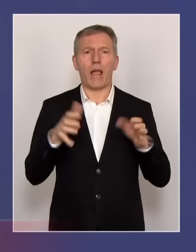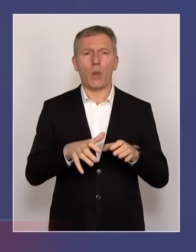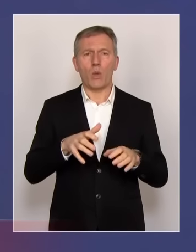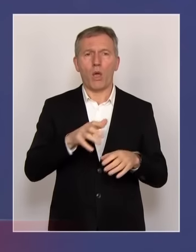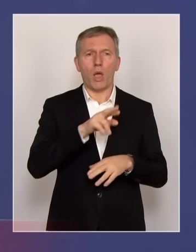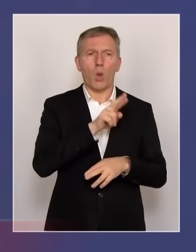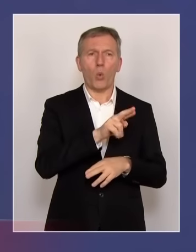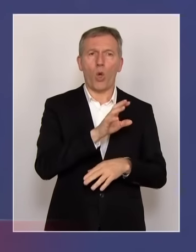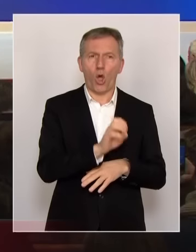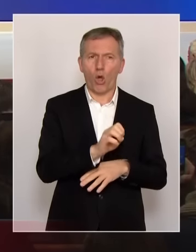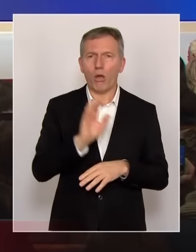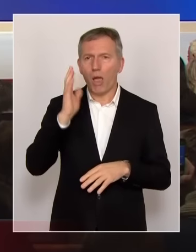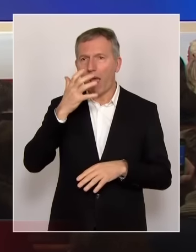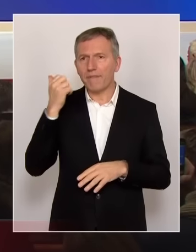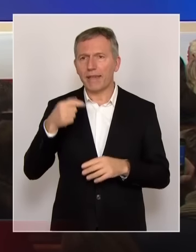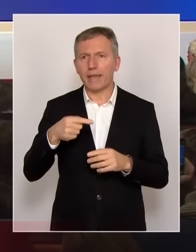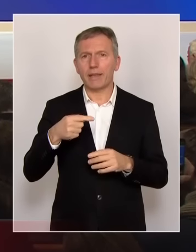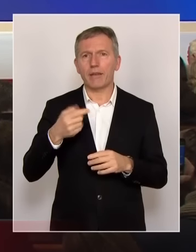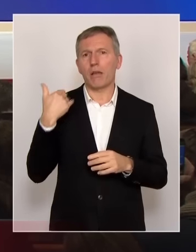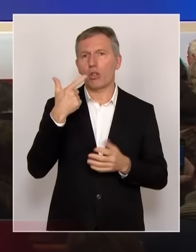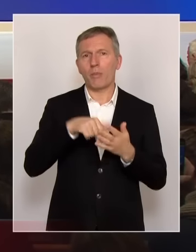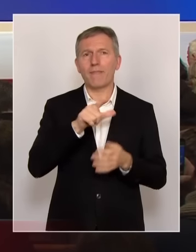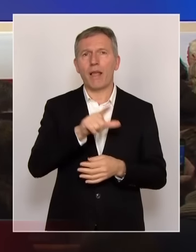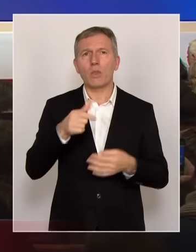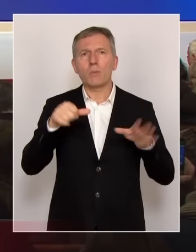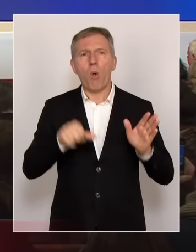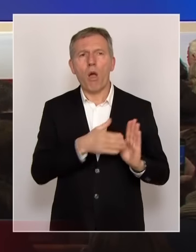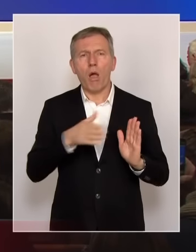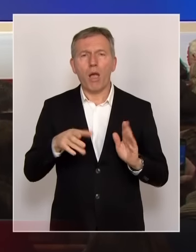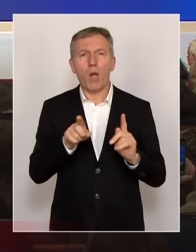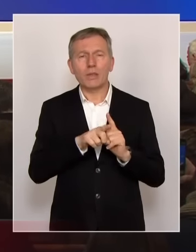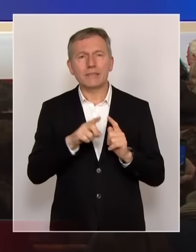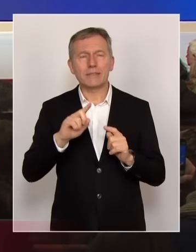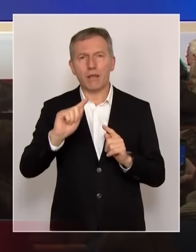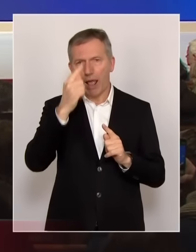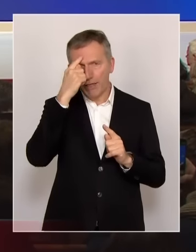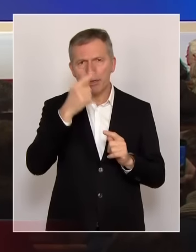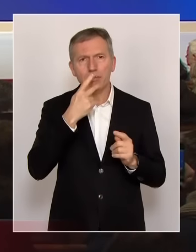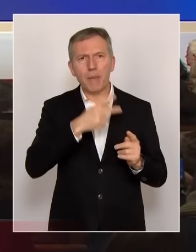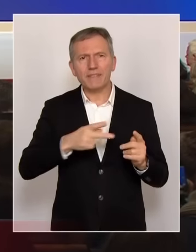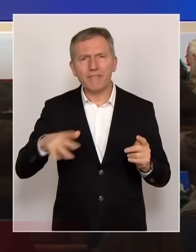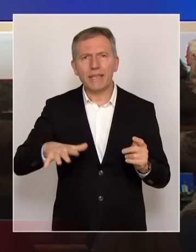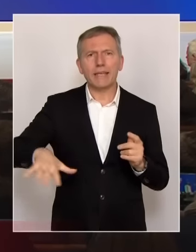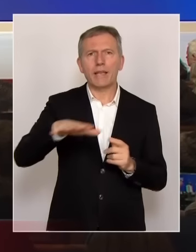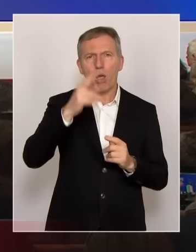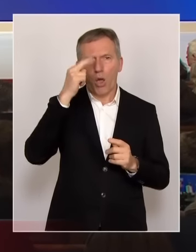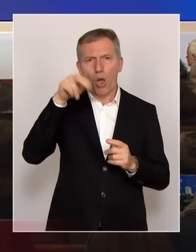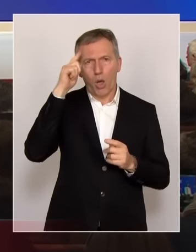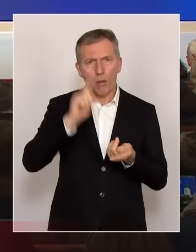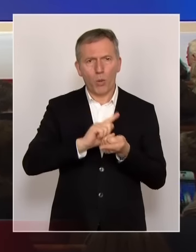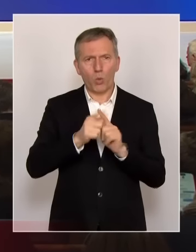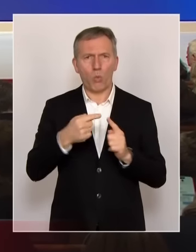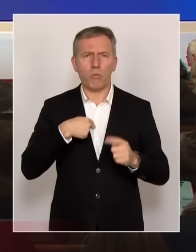européenne-Afrique du 1er semestre 2022 jusqu'à la stratégie indo-pacifique européenne. Montrer que nous sommes une puissance